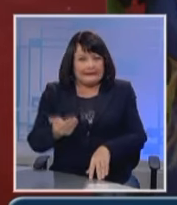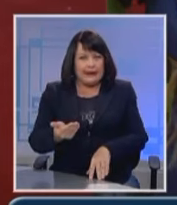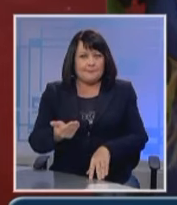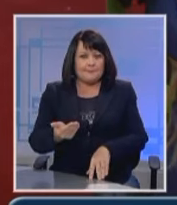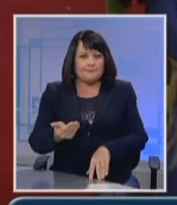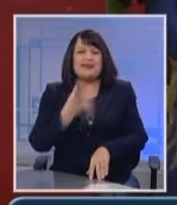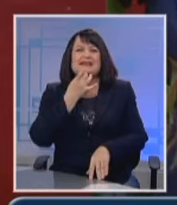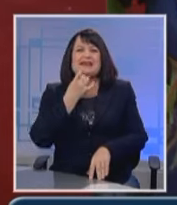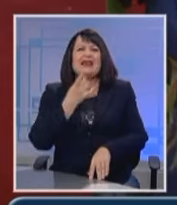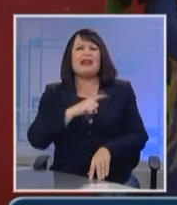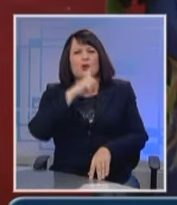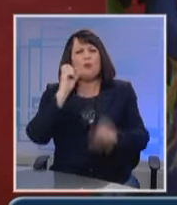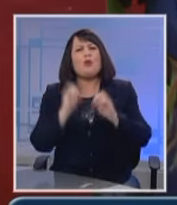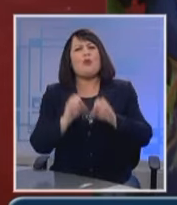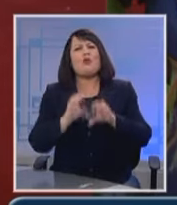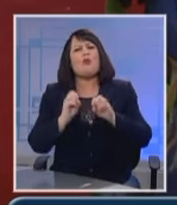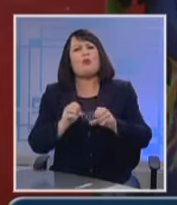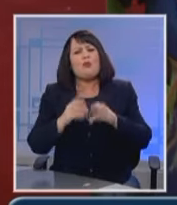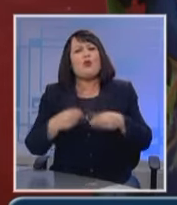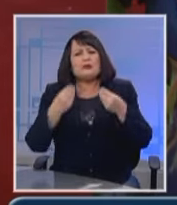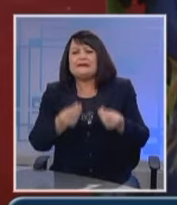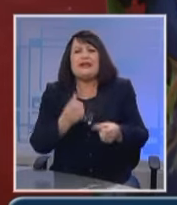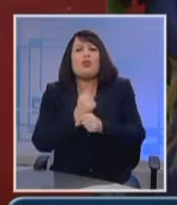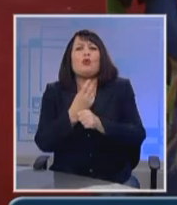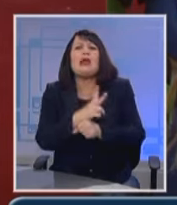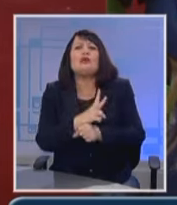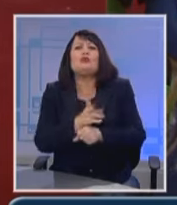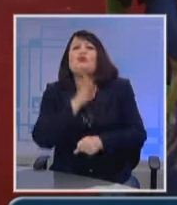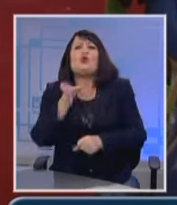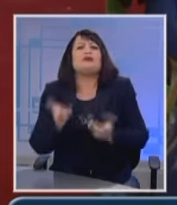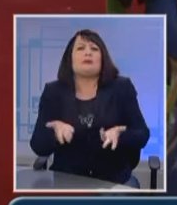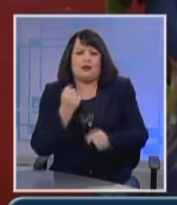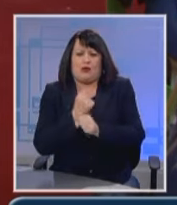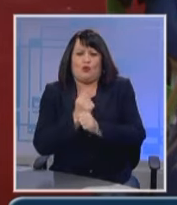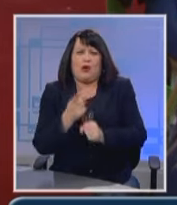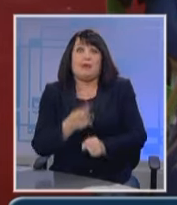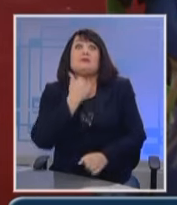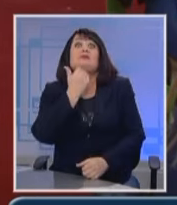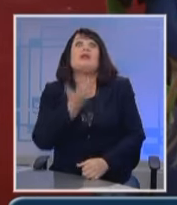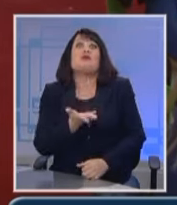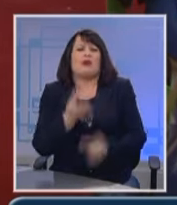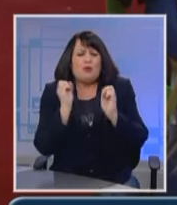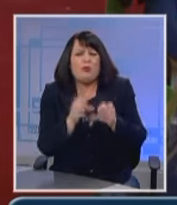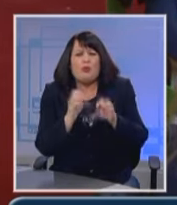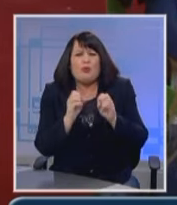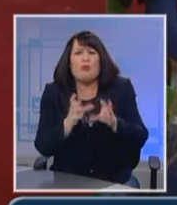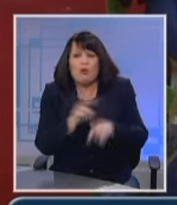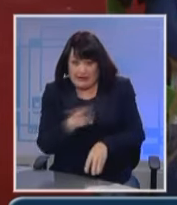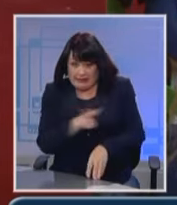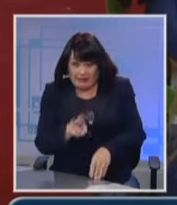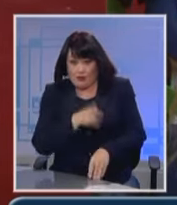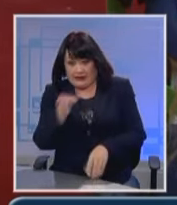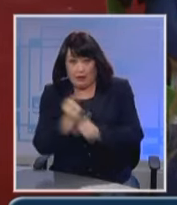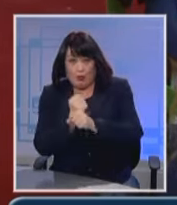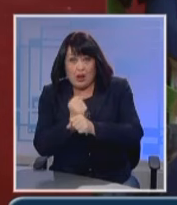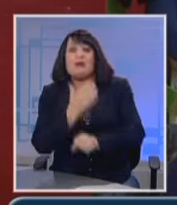μετά ή πριν τη σκλήρη και απαιτητική προπόνησή του να αποδώσει στην εργασία του. Είναι φύση αδύνατο να ανταποκριθεί και στους δύο αυτούς